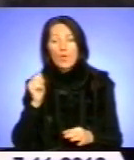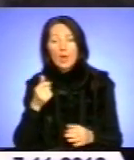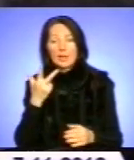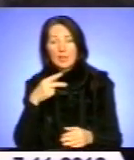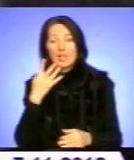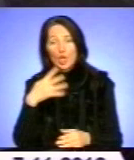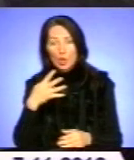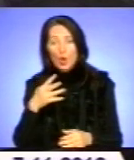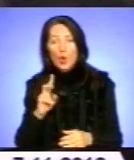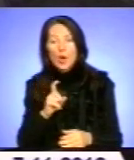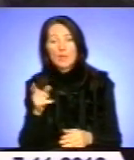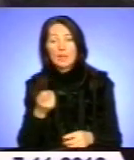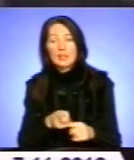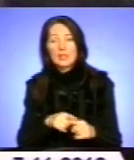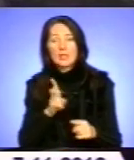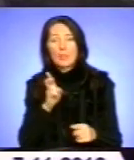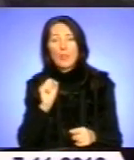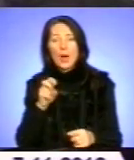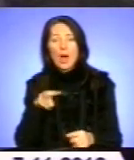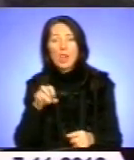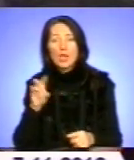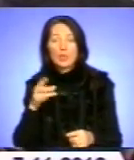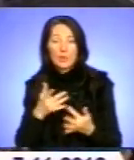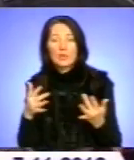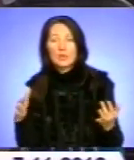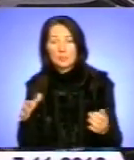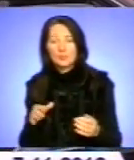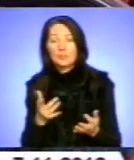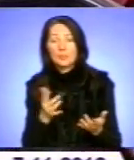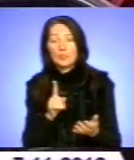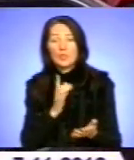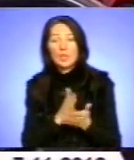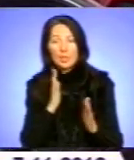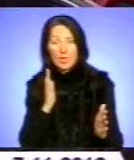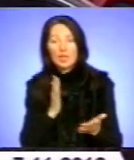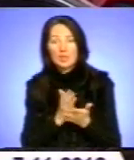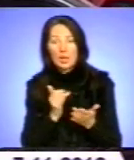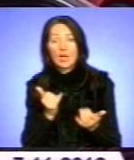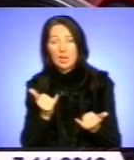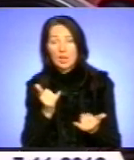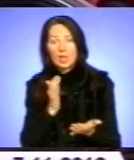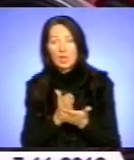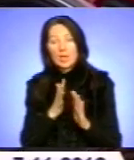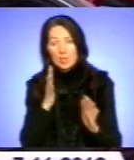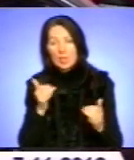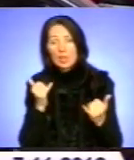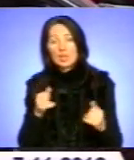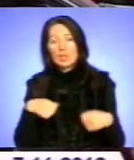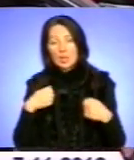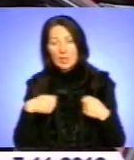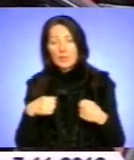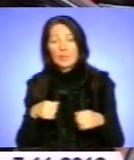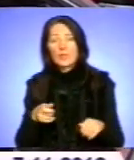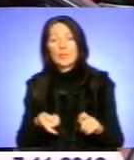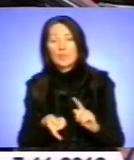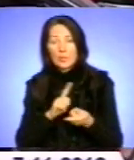30-40 хвилин. Це з балансуванням, зі всім. І чи є черги зараз? Є черги, зараз інтенсивно перевзуваються. От зараз у нас стоїть